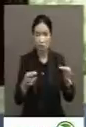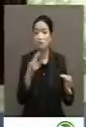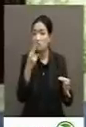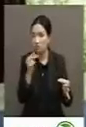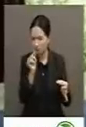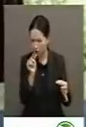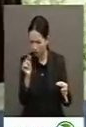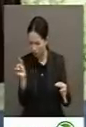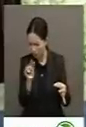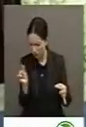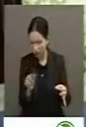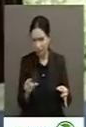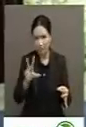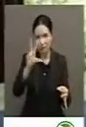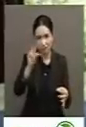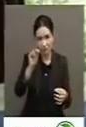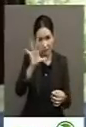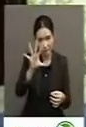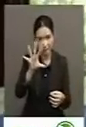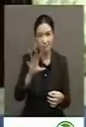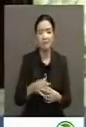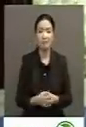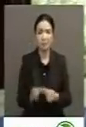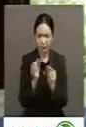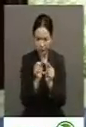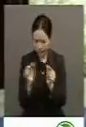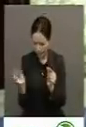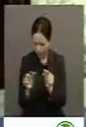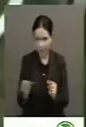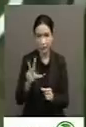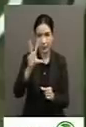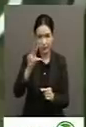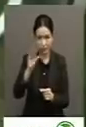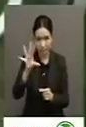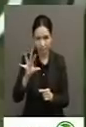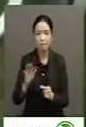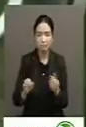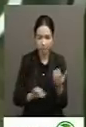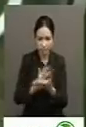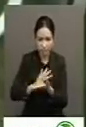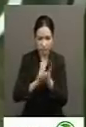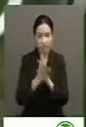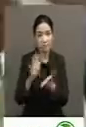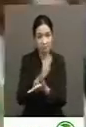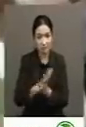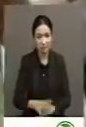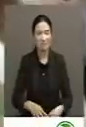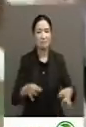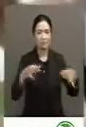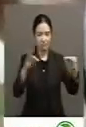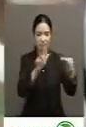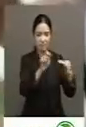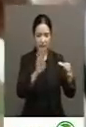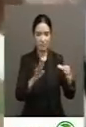ใช้ก้นบุหรี่มากถึงประมาณ 35ถึง 50ชิ้นด้วยกันนะคะซึ่งตอนนี้โรงงานนี้นอกจากจะคิดว่าแปรรูป